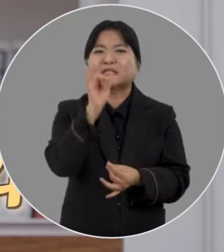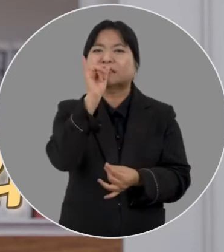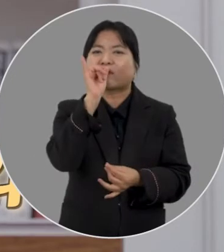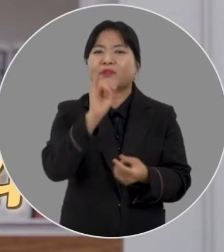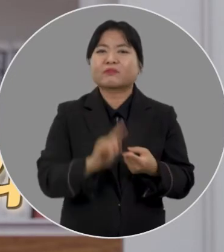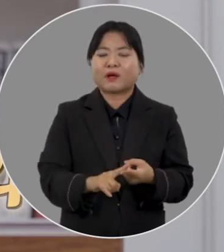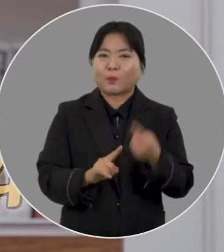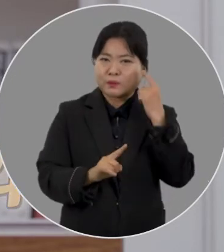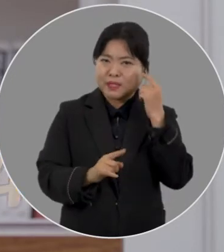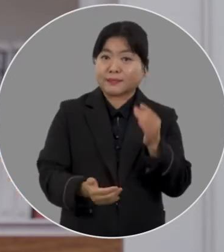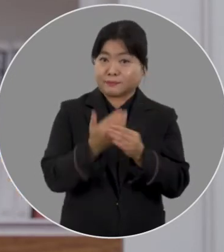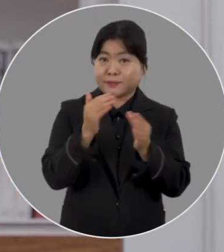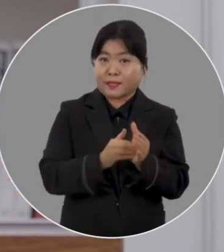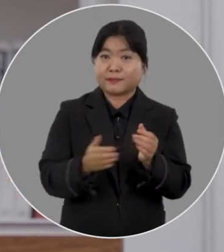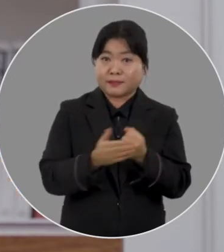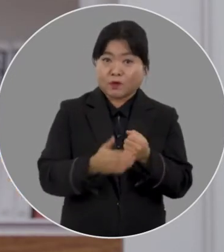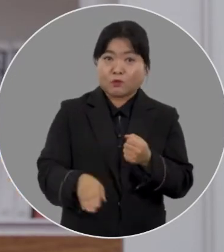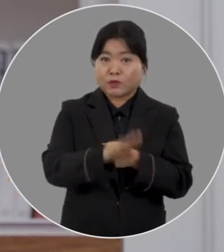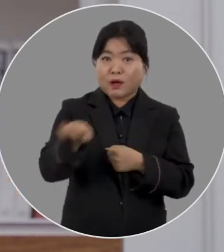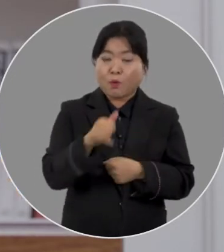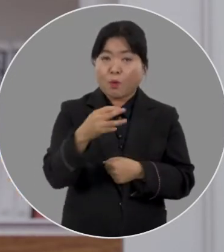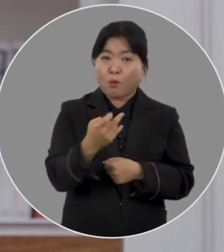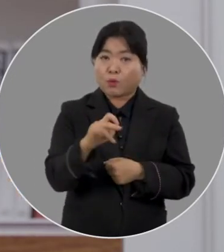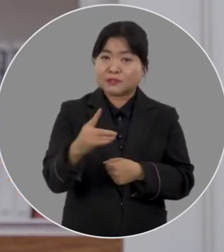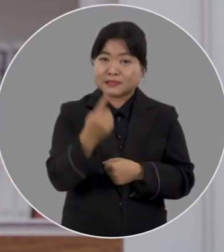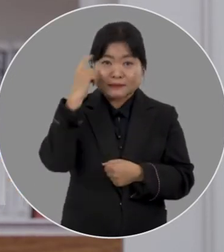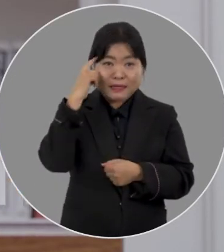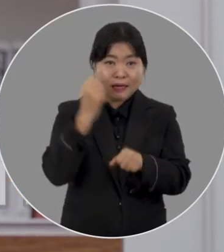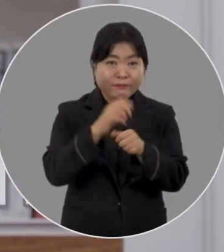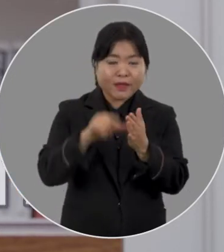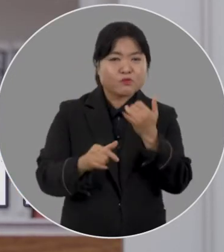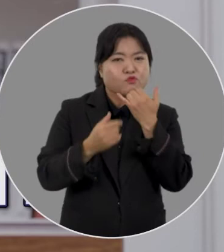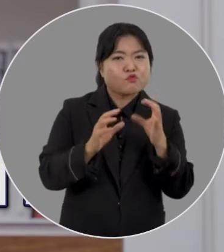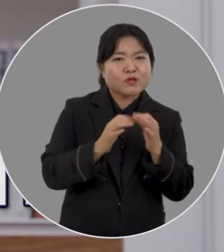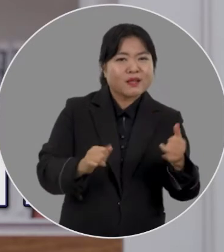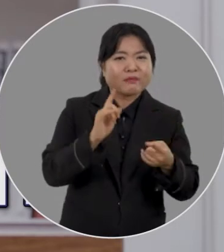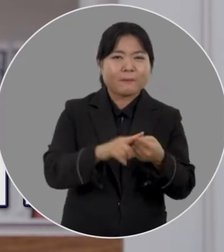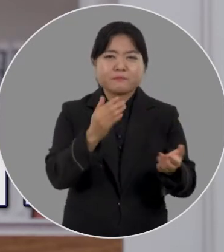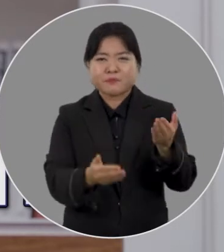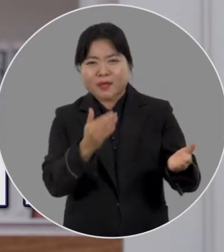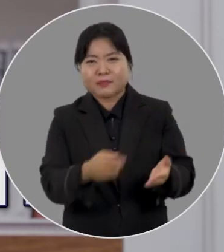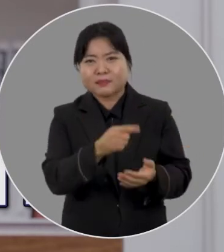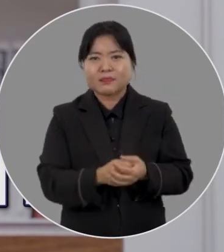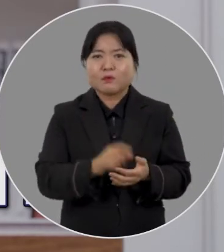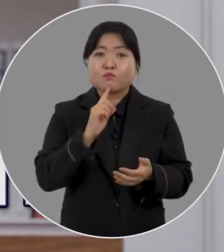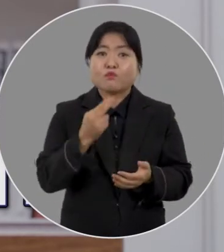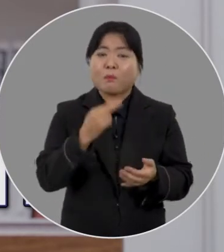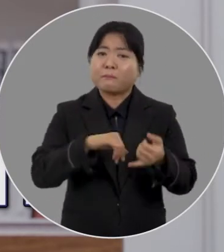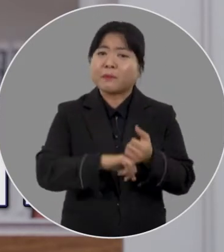작용했다라고 생각이 들어요. 그래서 저는 우리가 홀로코스트를 생각할 때 독일인들에 대한 비판, 물론 그것도